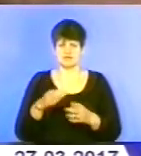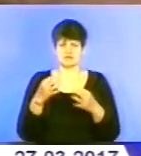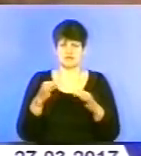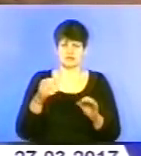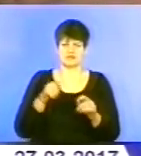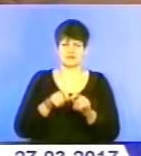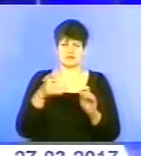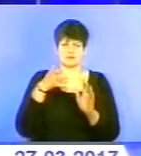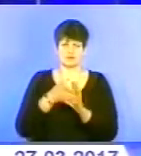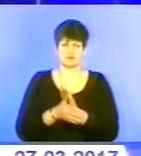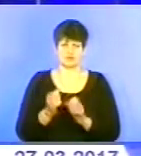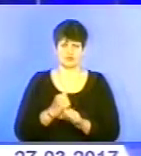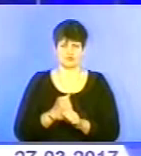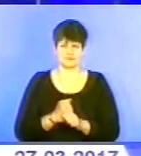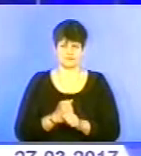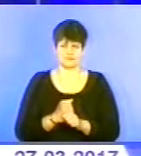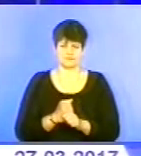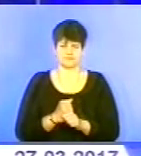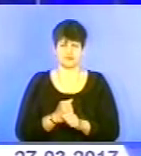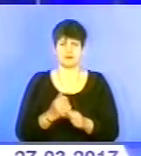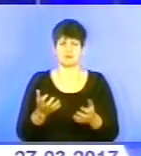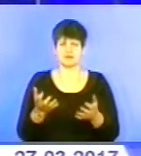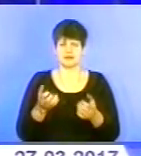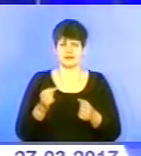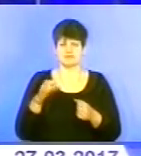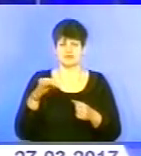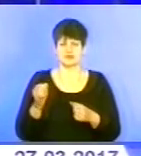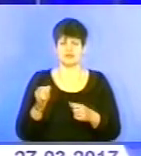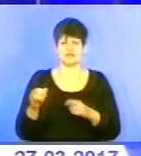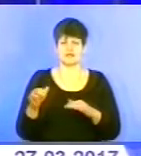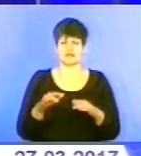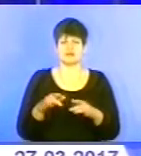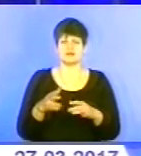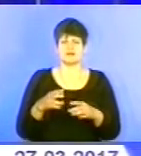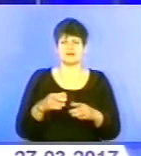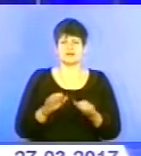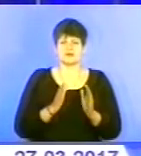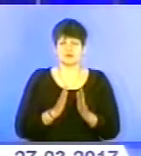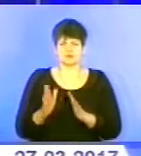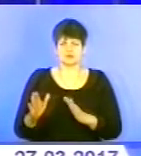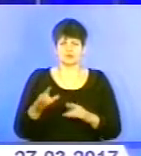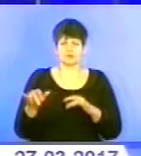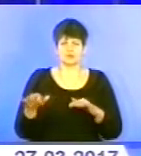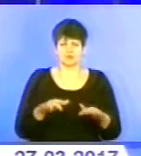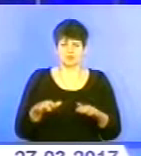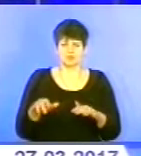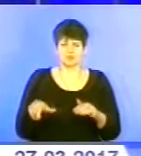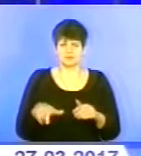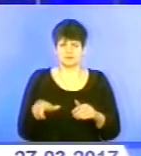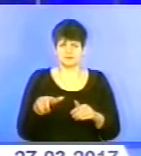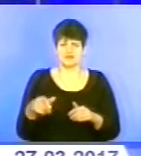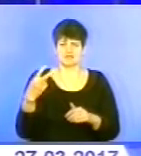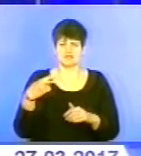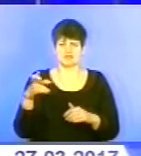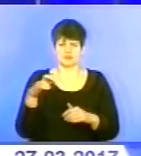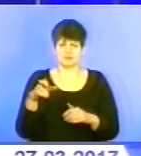роботі. Естафету прийняли всеукраїнський флешмоб з безпеки дорожнього руху, який взяв старт у Миколаївській області 20